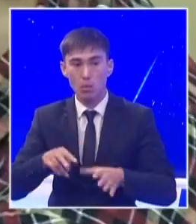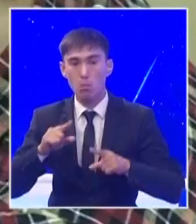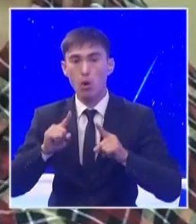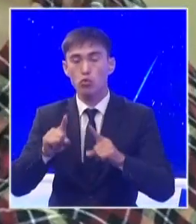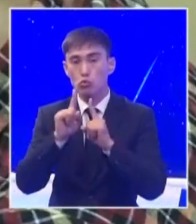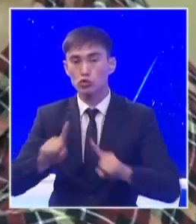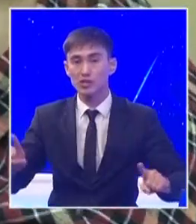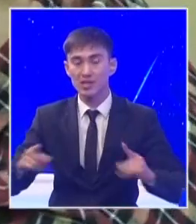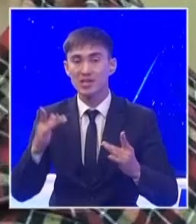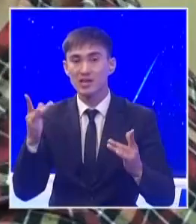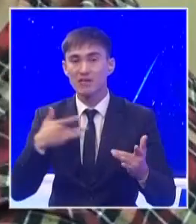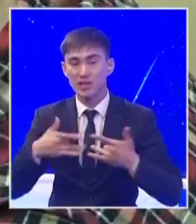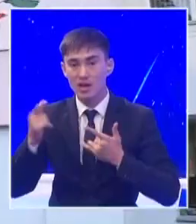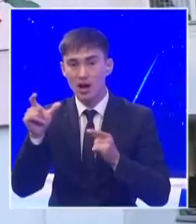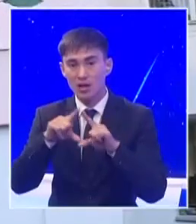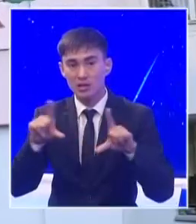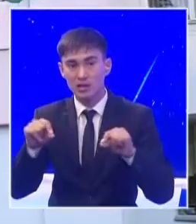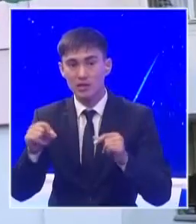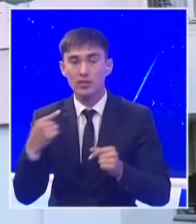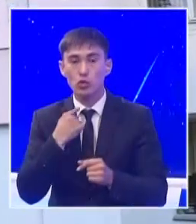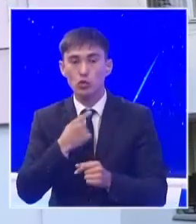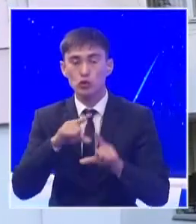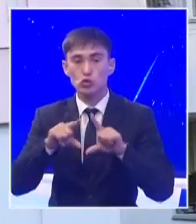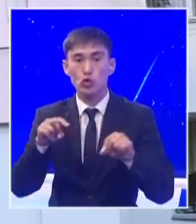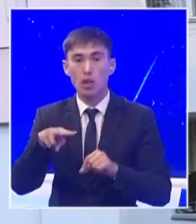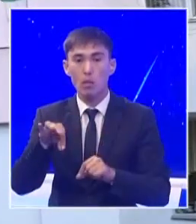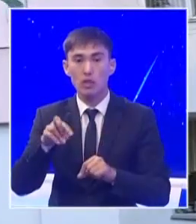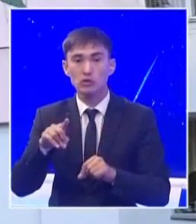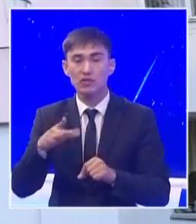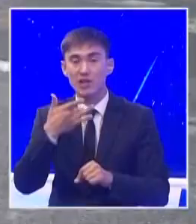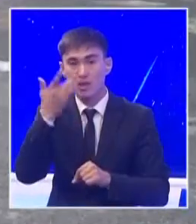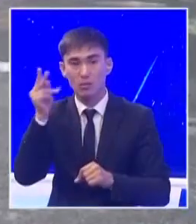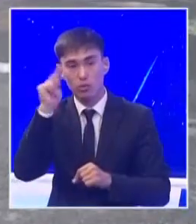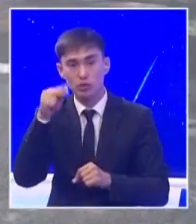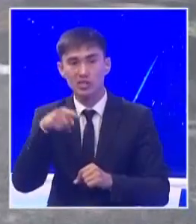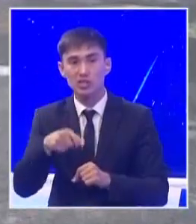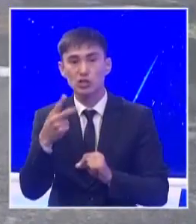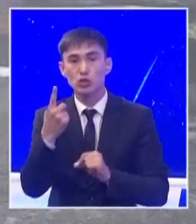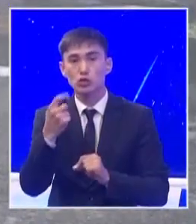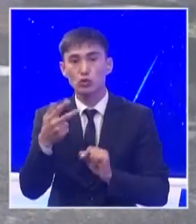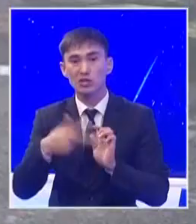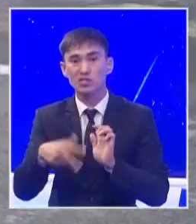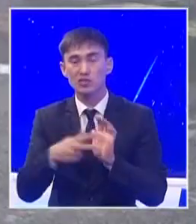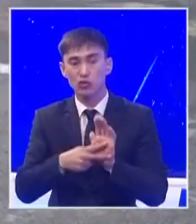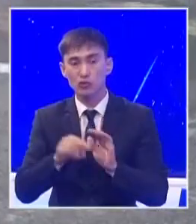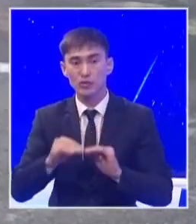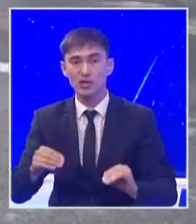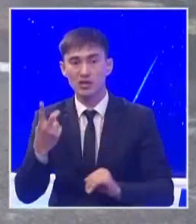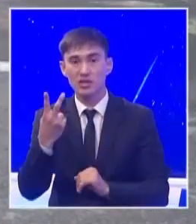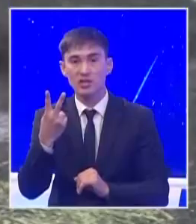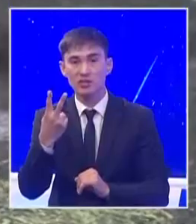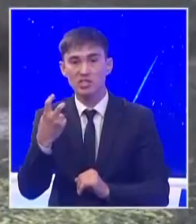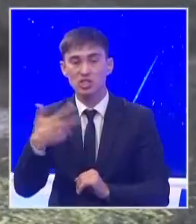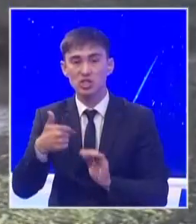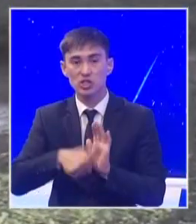и в театры. Сейчас в Талдыкурганской школе имени Ломоносова на летнем семестре обучаются 1138 детей и 265